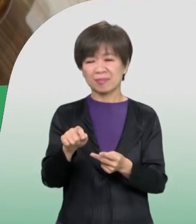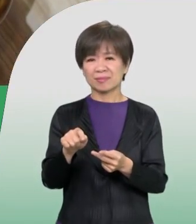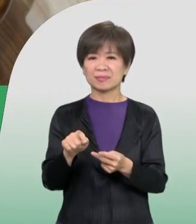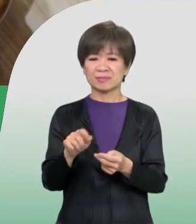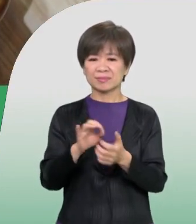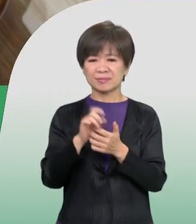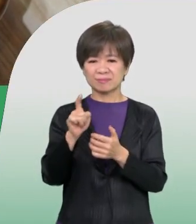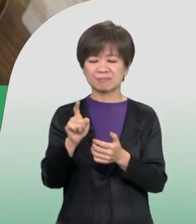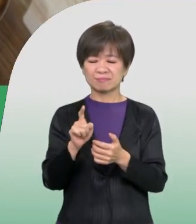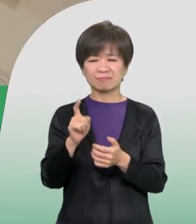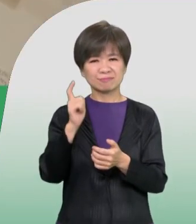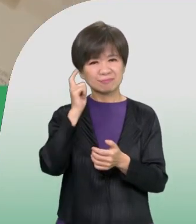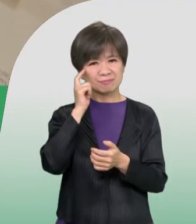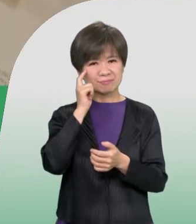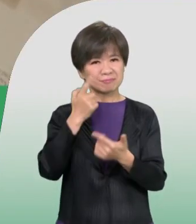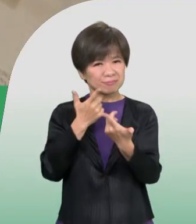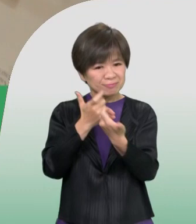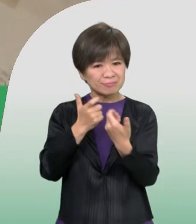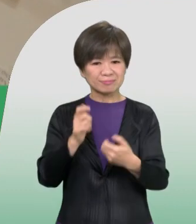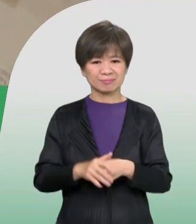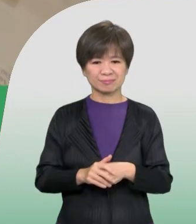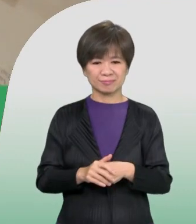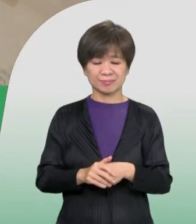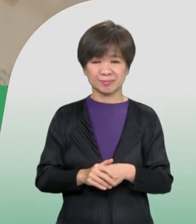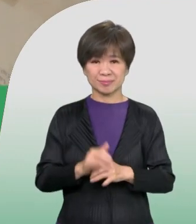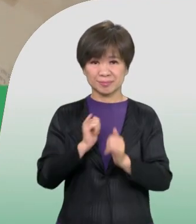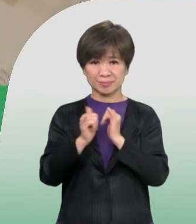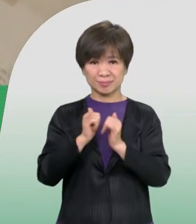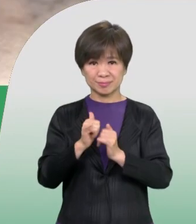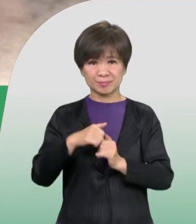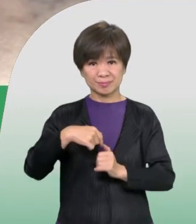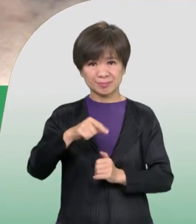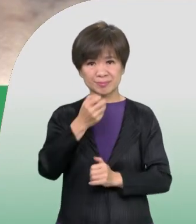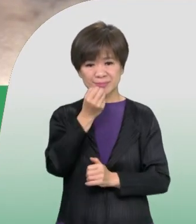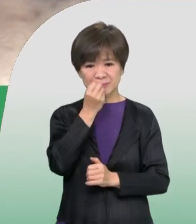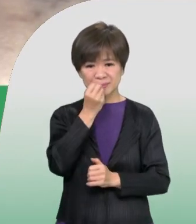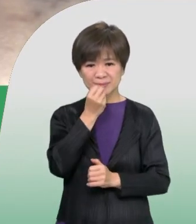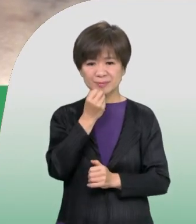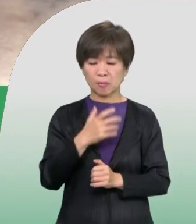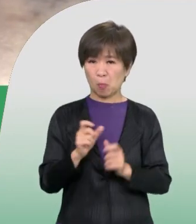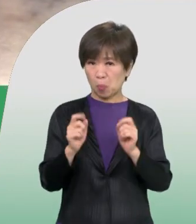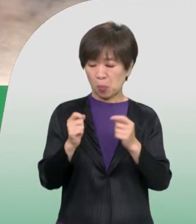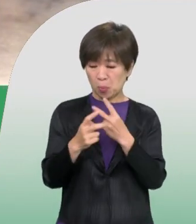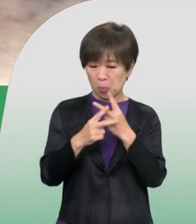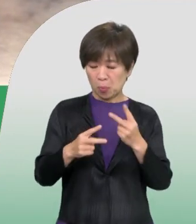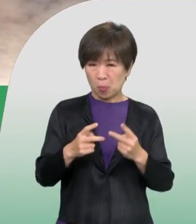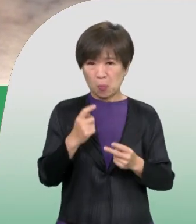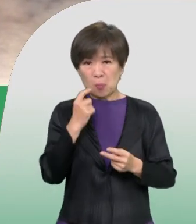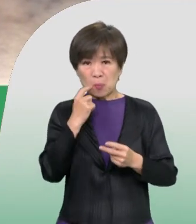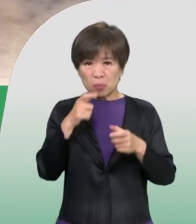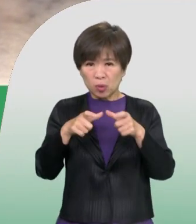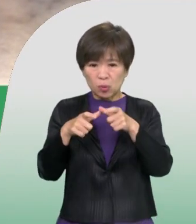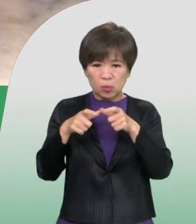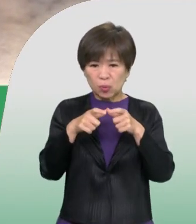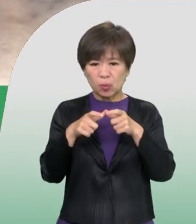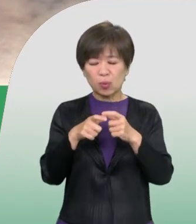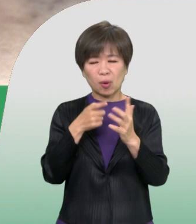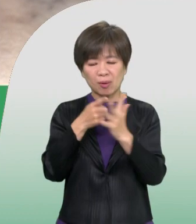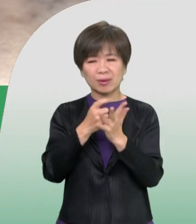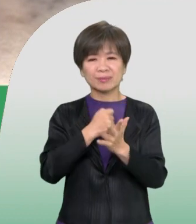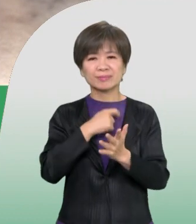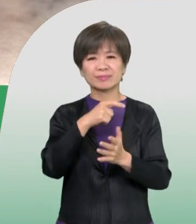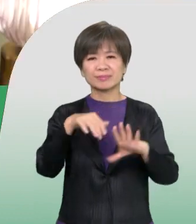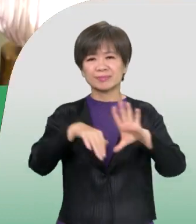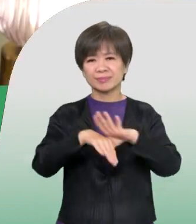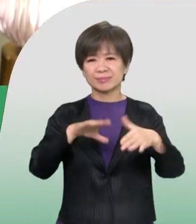是传达理念的关头，也是一本行客多消费者透过吃无穷款的客家料理，了解苗栗的